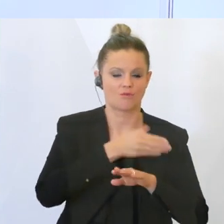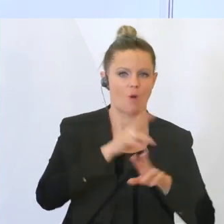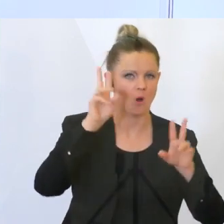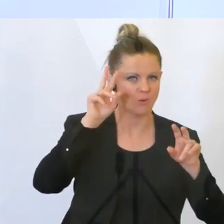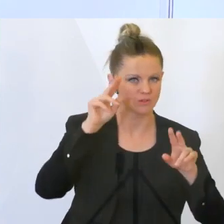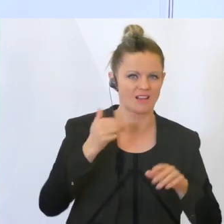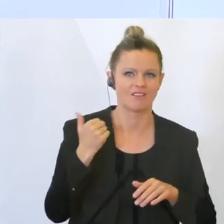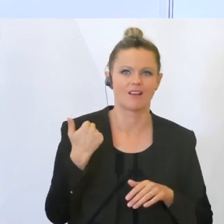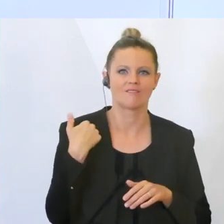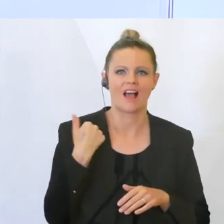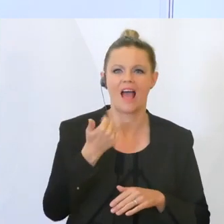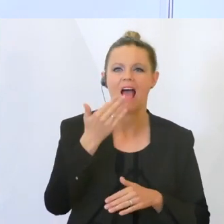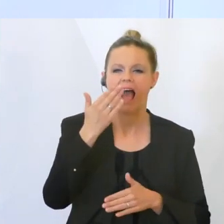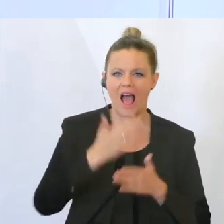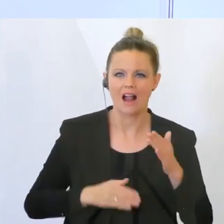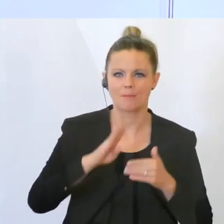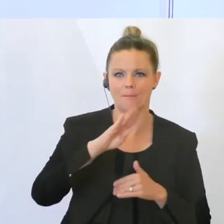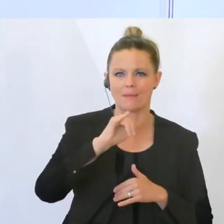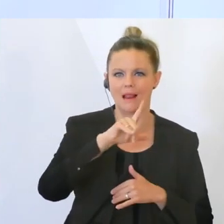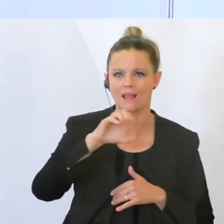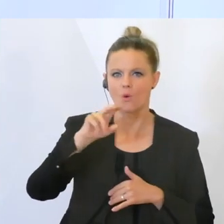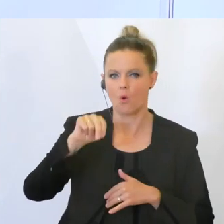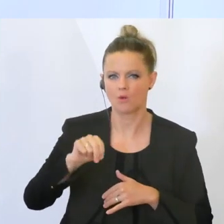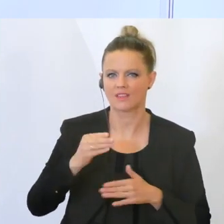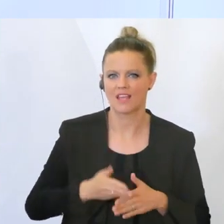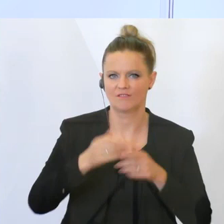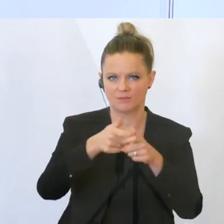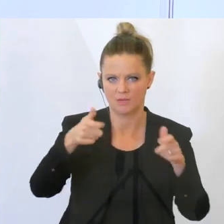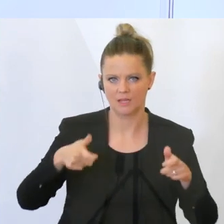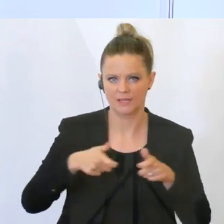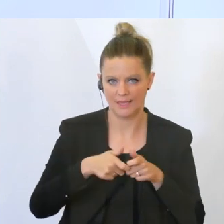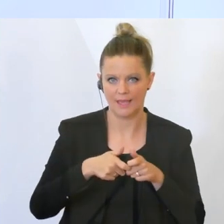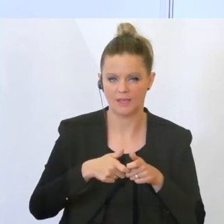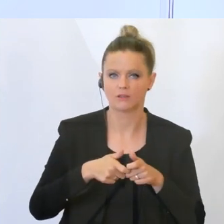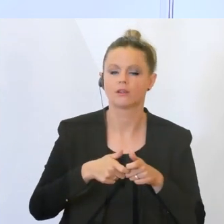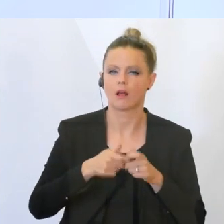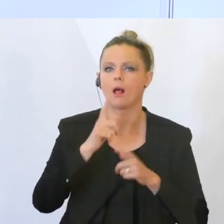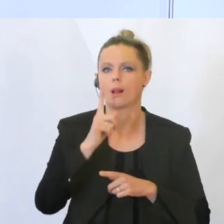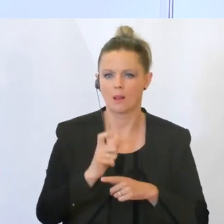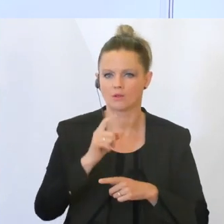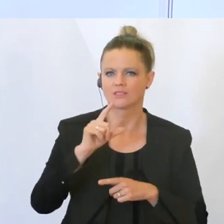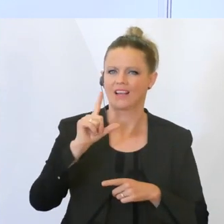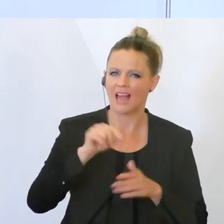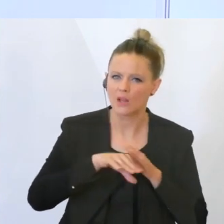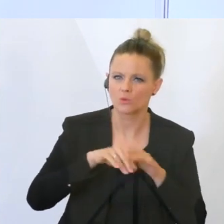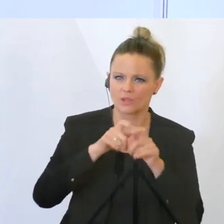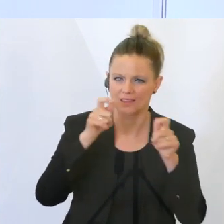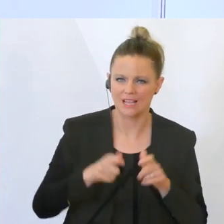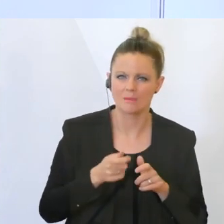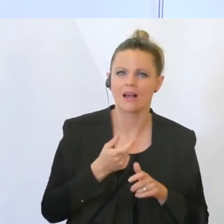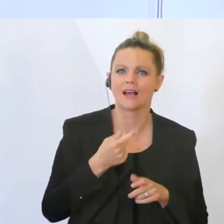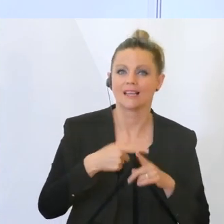von 500 Millionen Euro auf den Weg gebracht, wo es darum geht, dass man kleineren Unternehmen Kredite geben kann seitens der